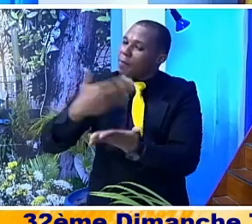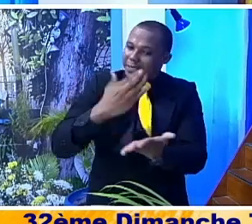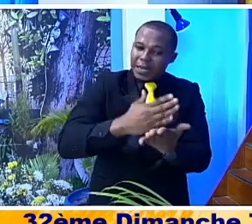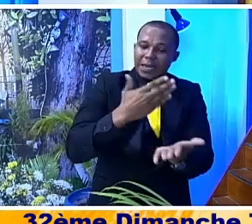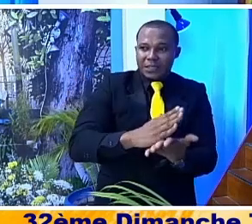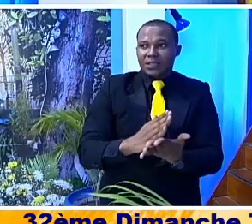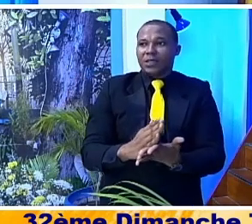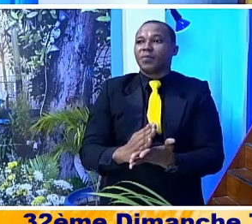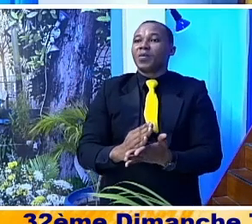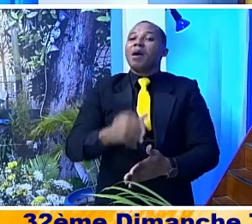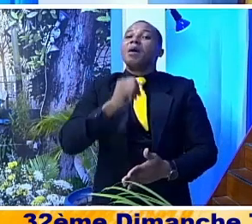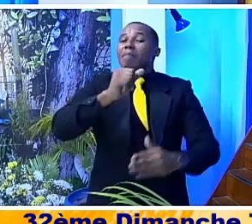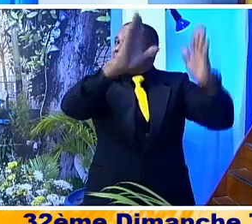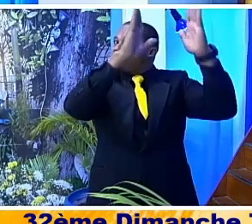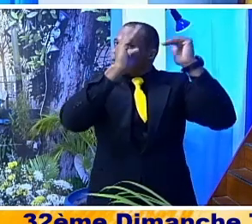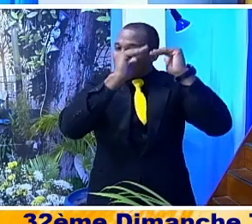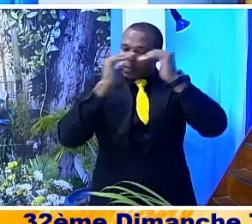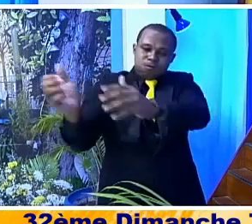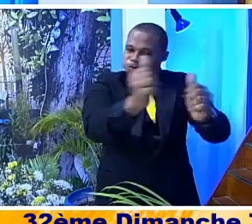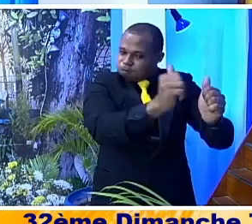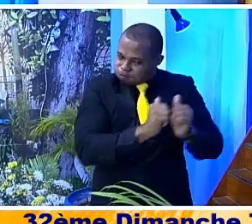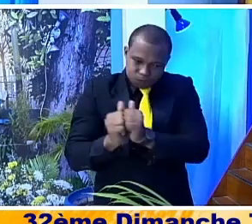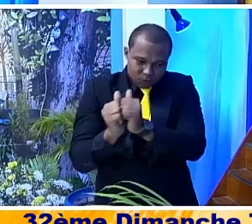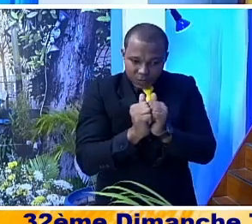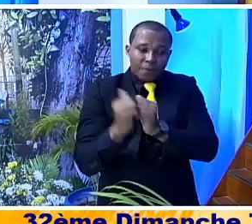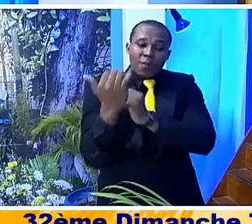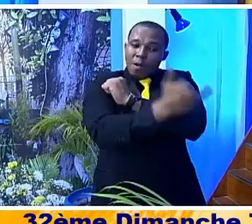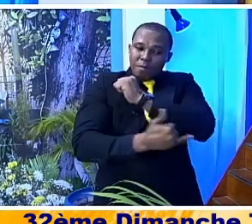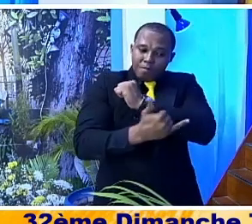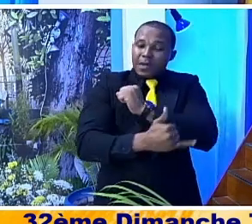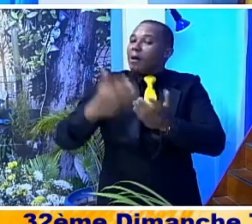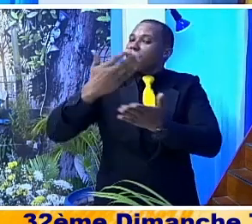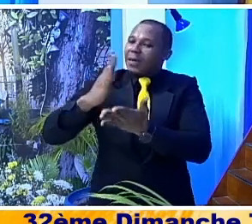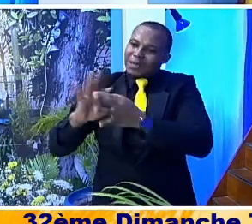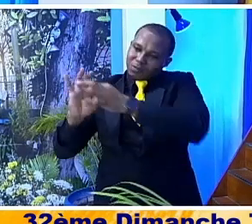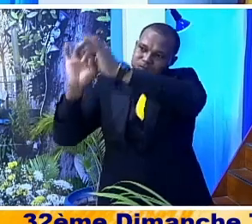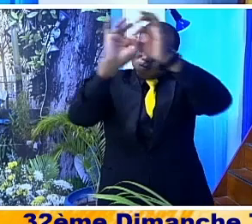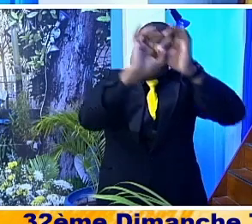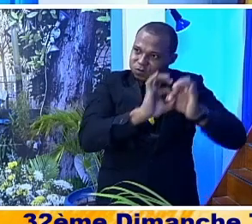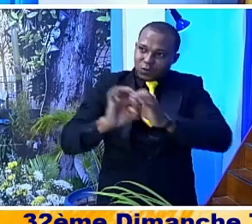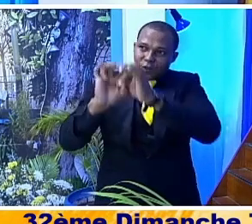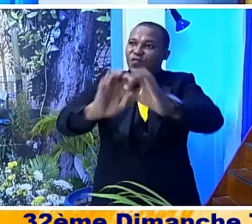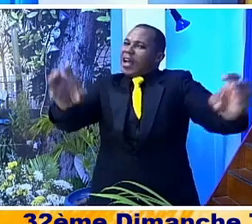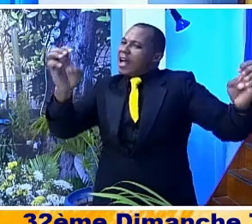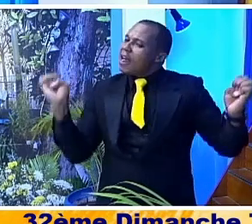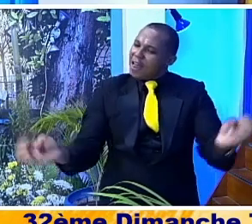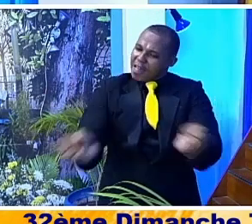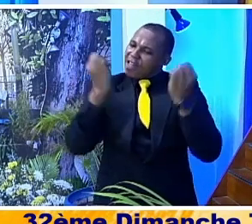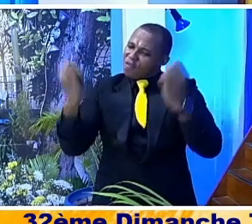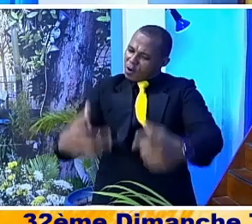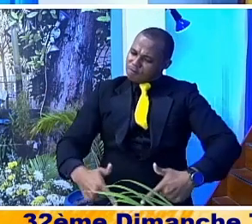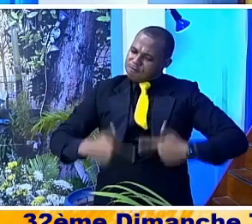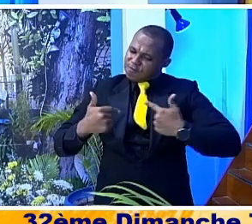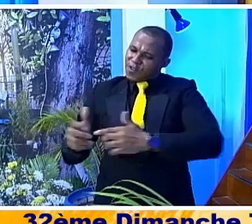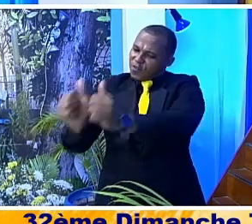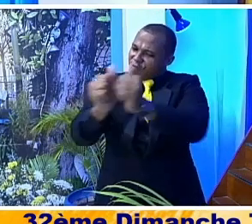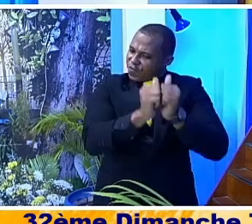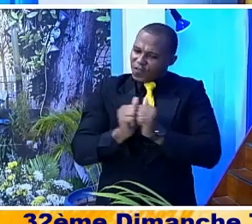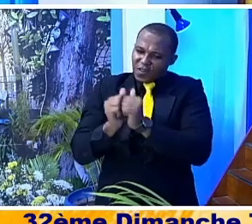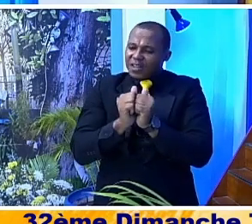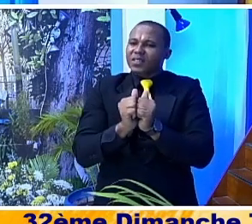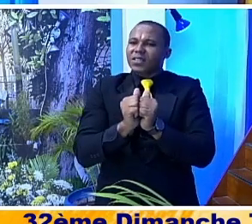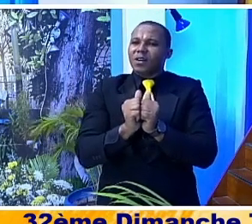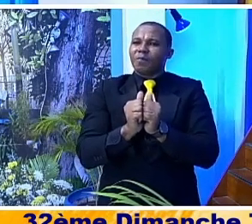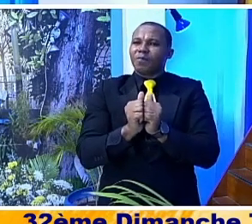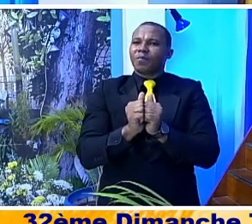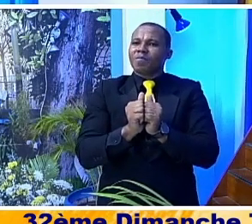gros bagay n'a souhaité qu'ensemble pays à partager, c'est la solidarité, c'est effort pour nous revivre ensemble. Qui ça nous réserve pour